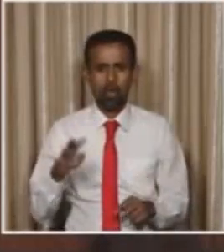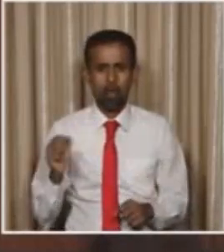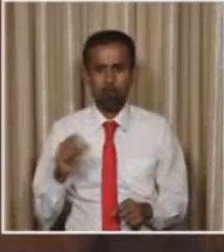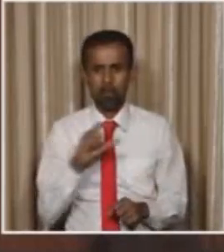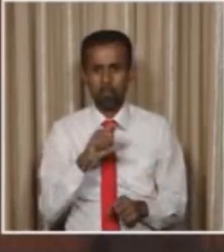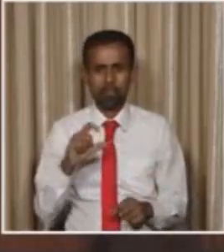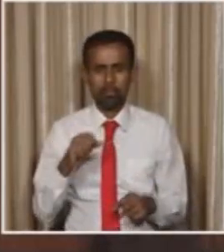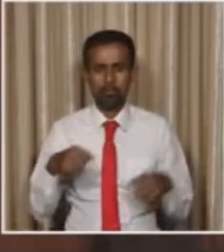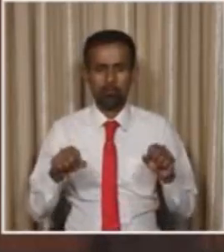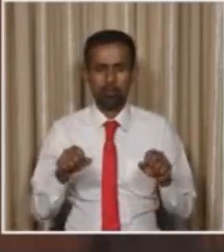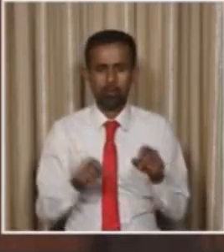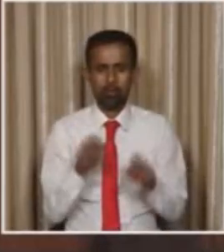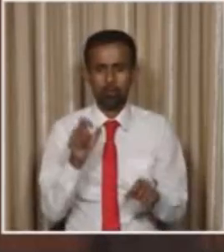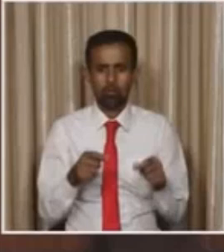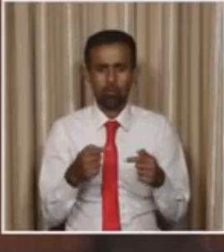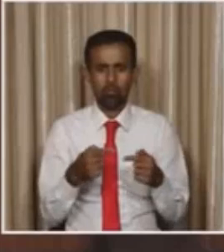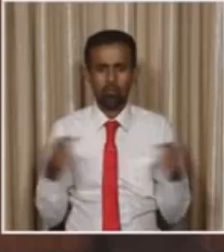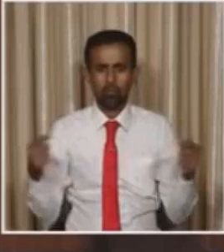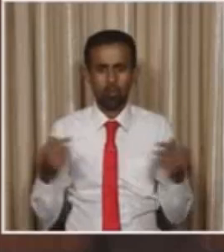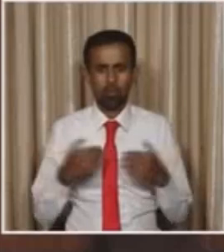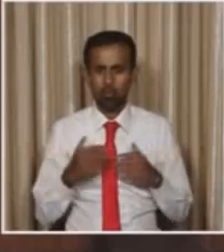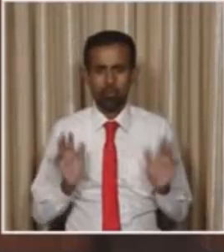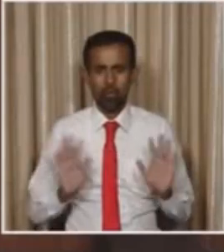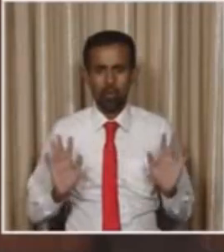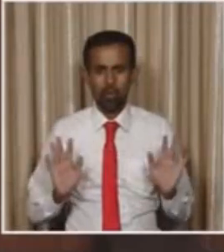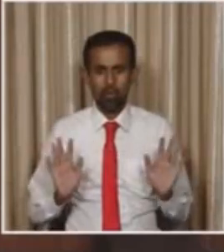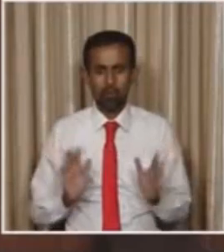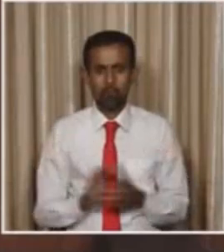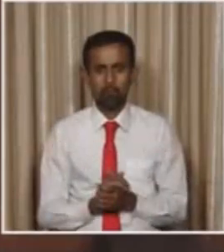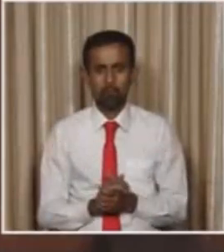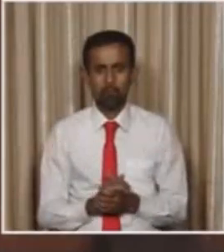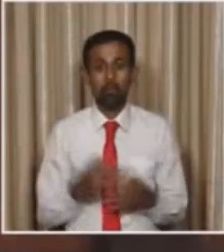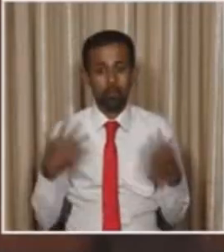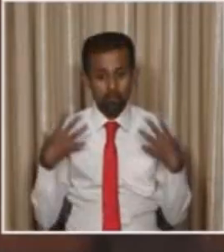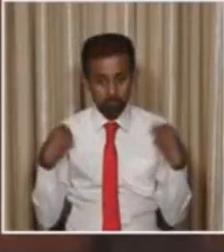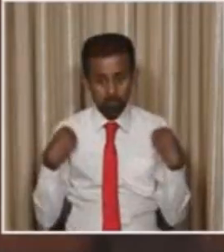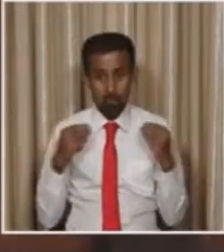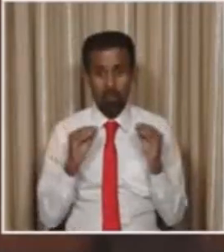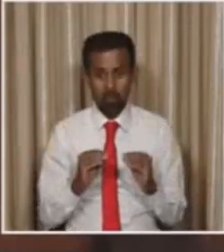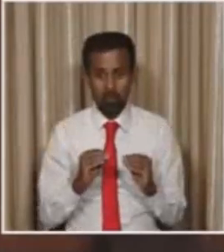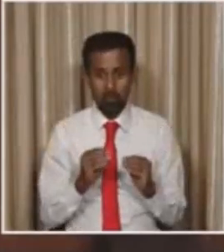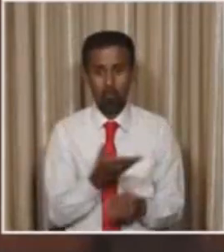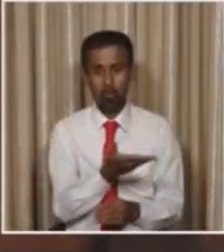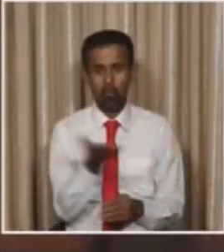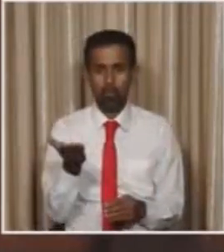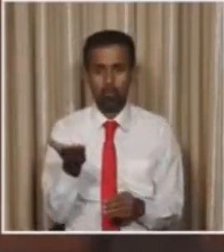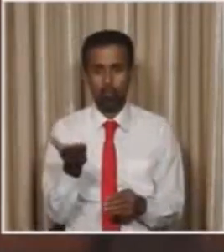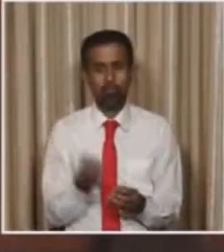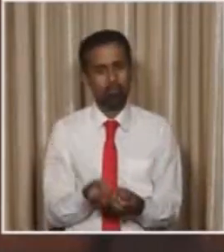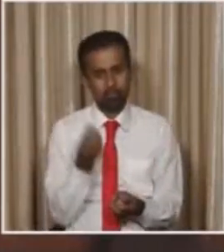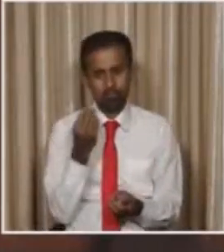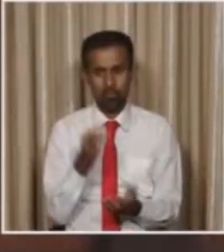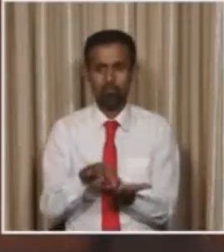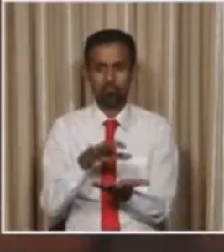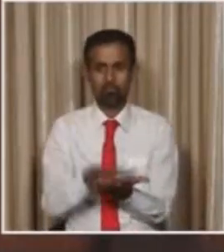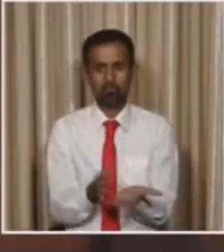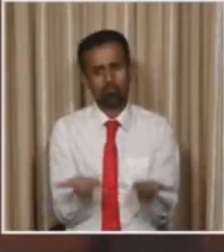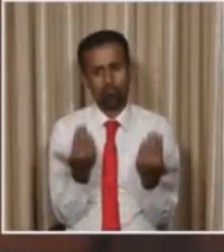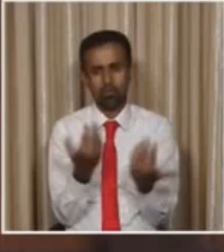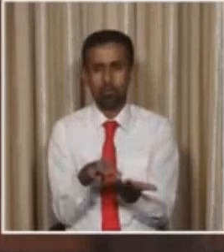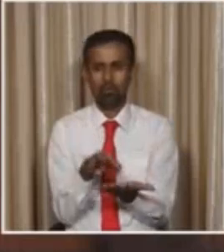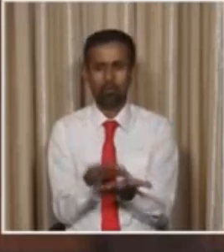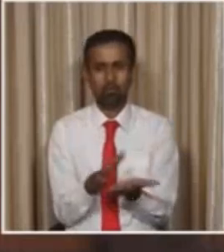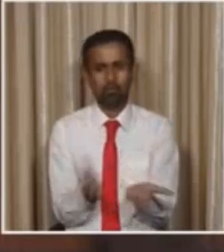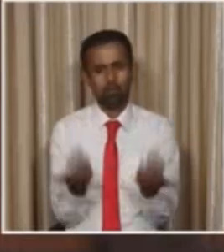எதிரானவர் அல்ல. அவ்வாறு வசதி இருந்தால் நீங்கள் இறக்குமதி செய்து நீங்கள் அதை அனுமதி சரியான அனுமதி முறையை எடுத்து நீங்கள் அதை பதிவு